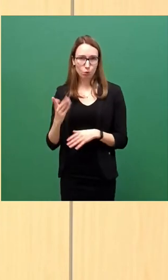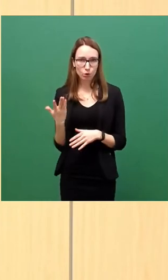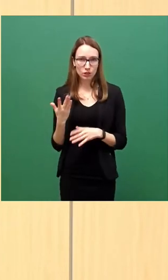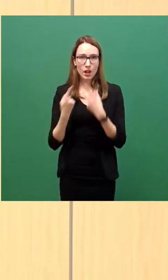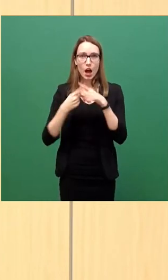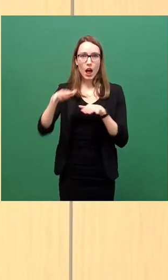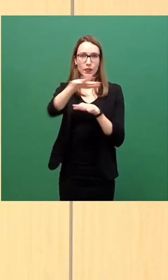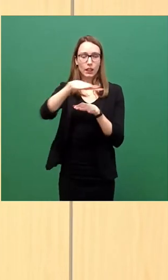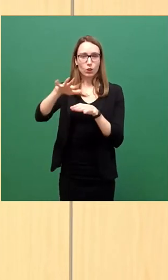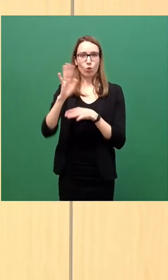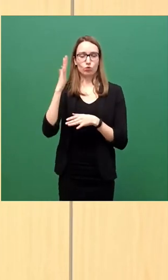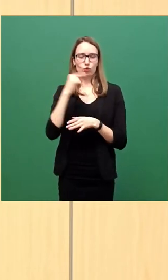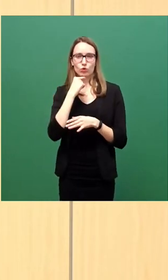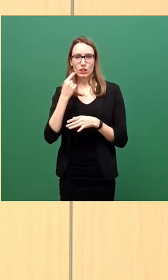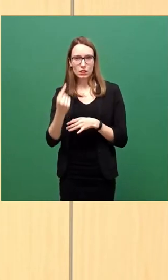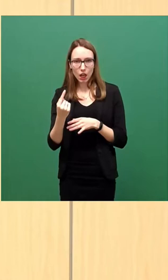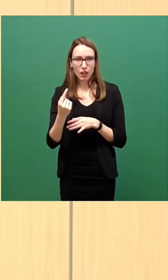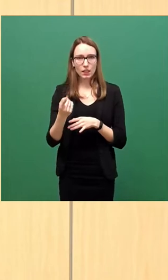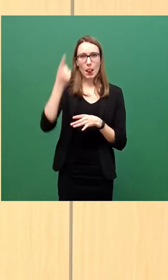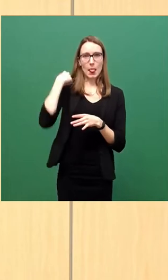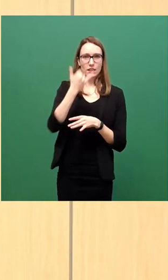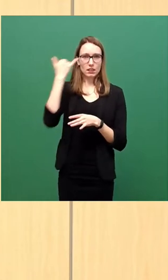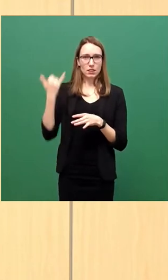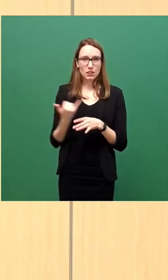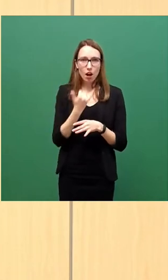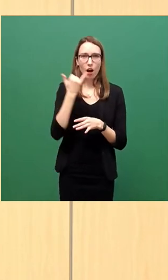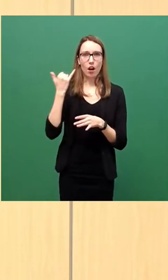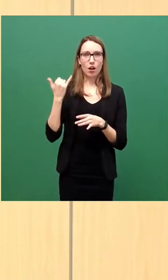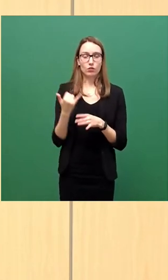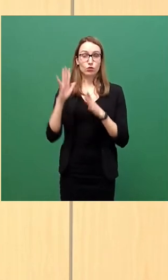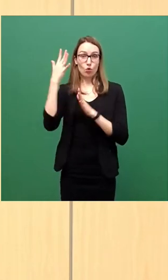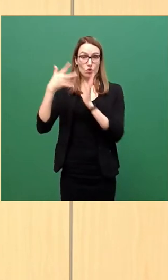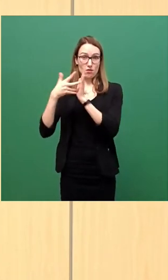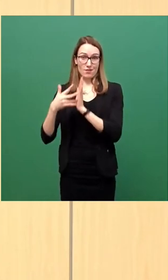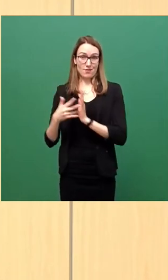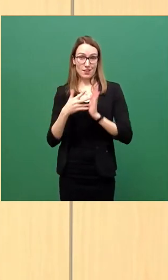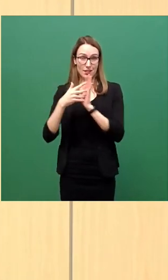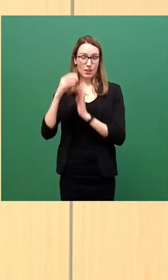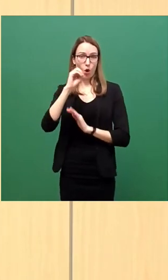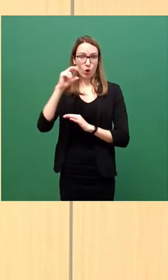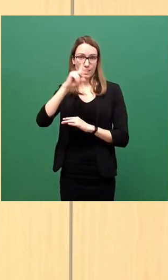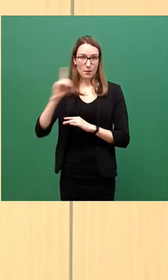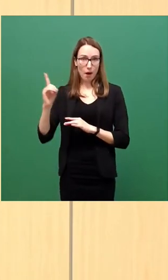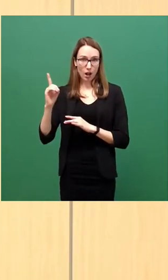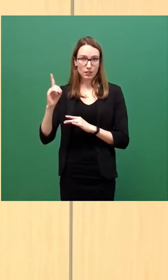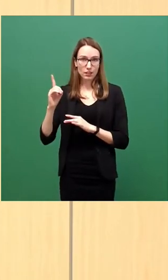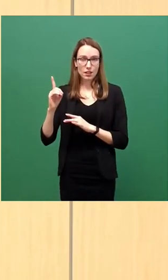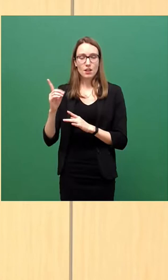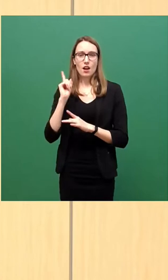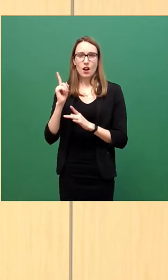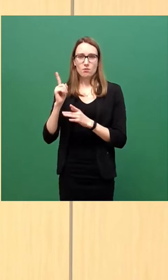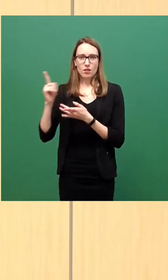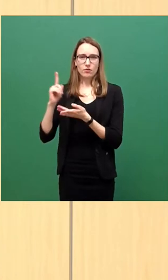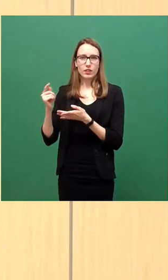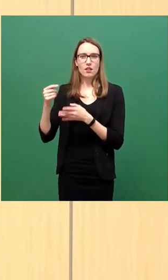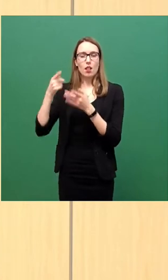schon gesagt, sind in den letzten Jahren bereits On-Demand-Verkehre ausgiebig getestet worden. Im Ergebnis waren überall geringe Deckungsbeiträge durch die Nutzer,